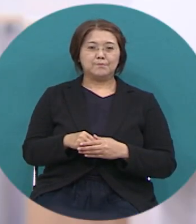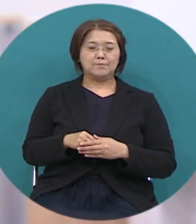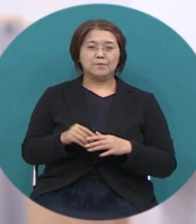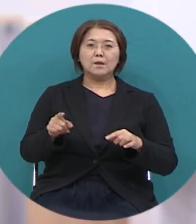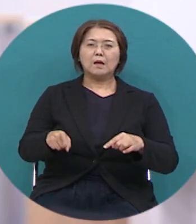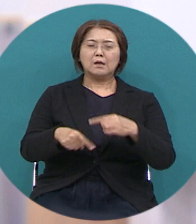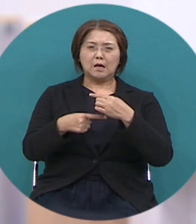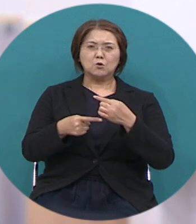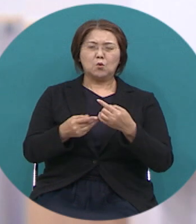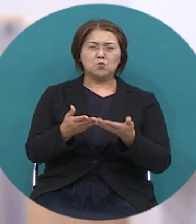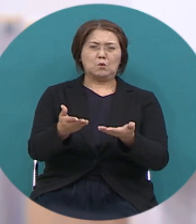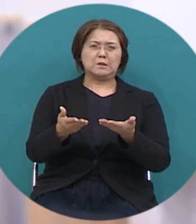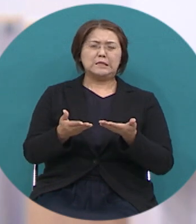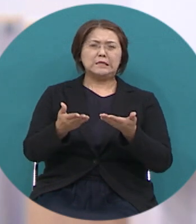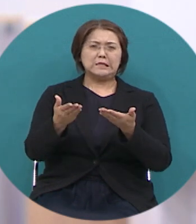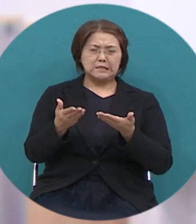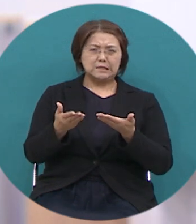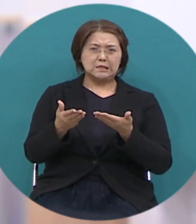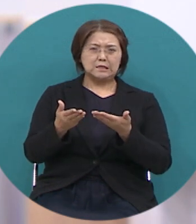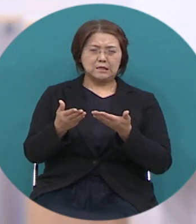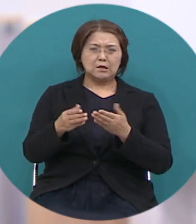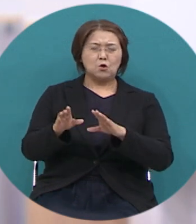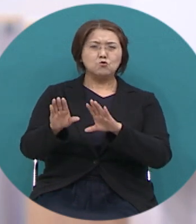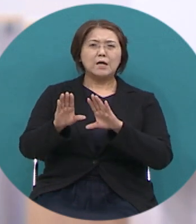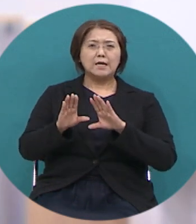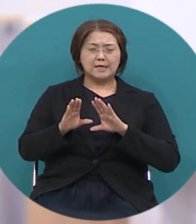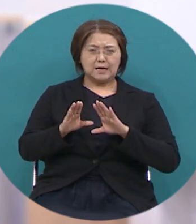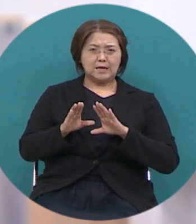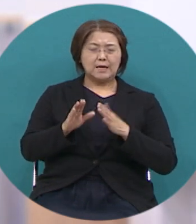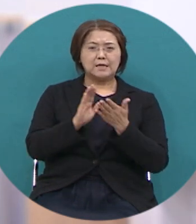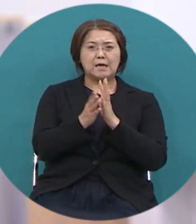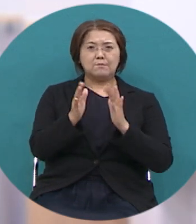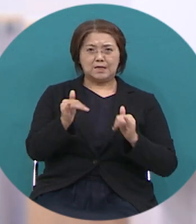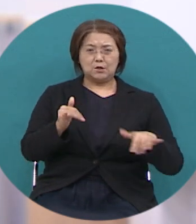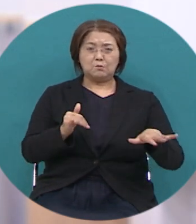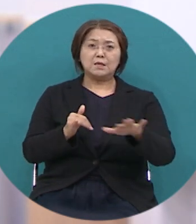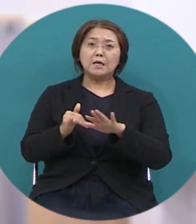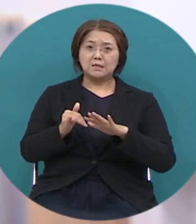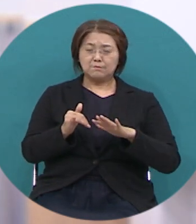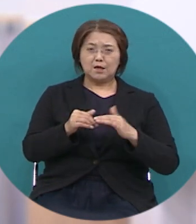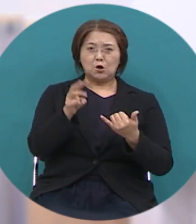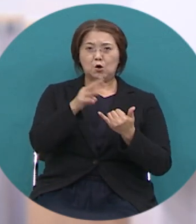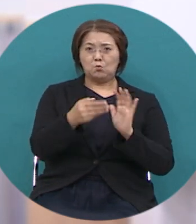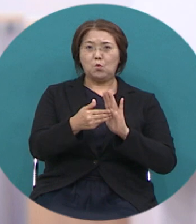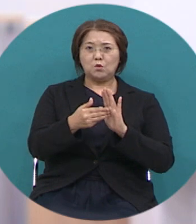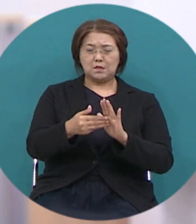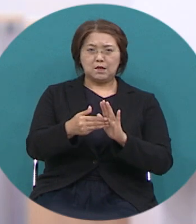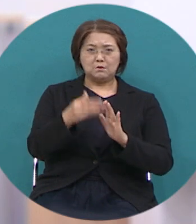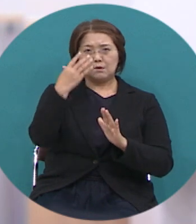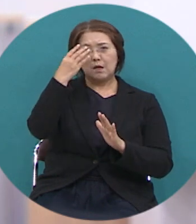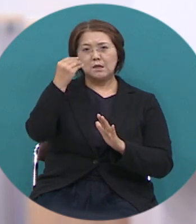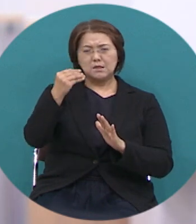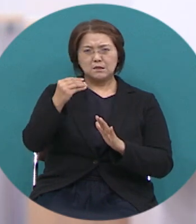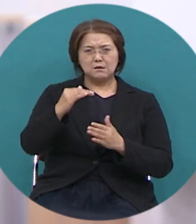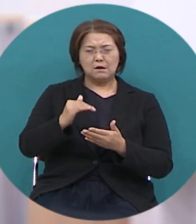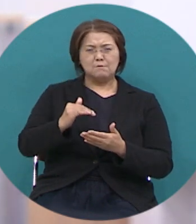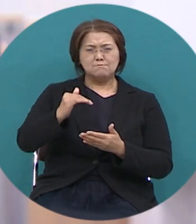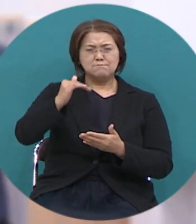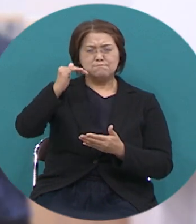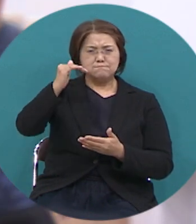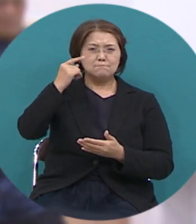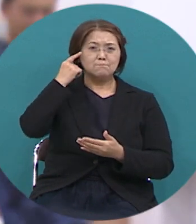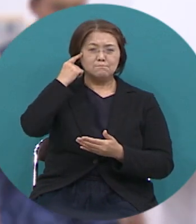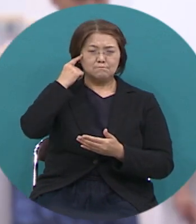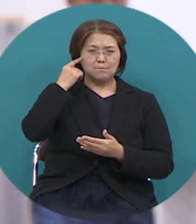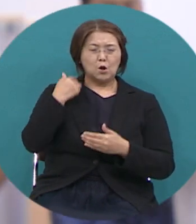元日の能登半島地震を受けまして、県民の皆さんの防災に対する関心であったり意識、とても高まっているなと感じているところです。